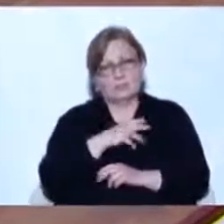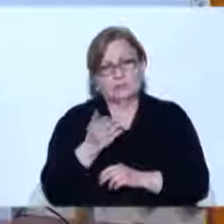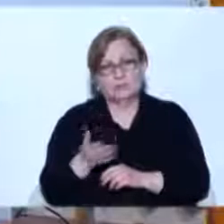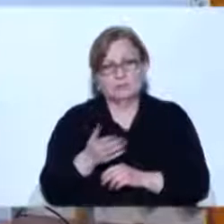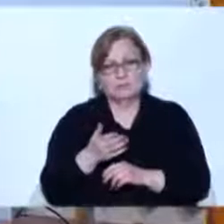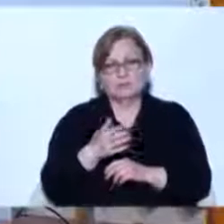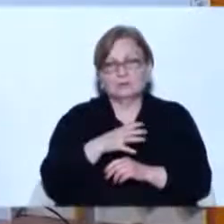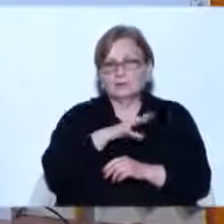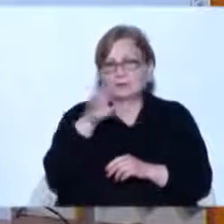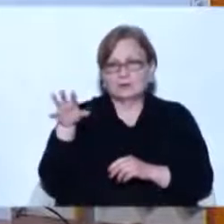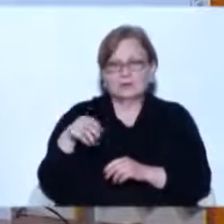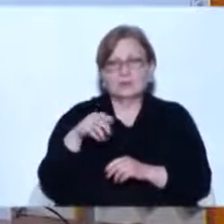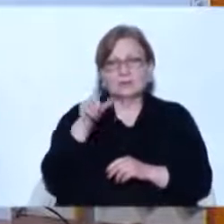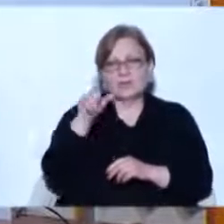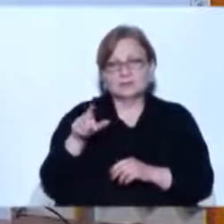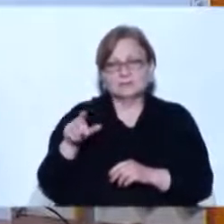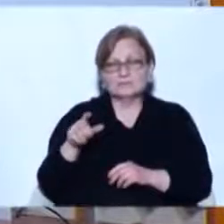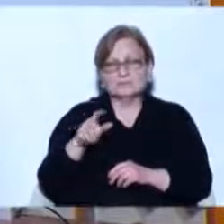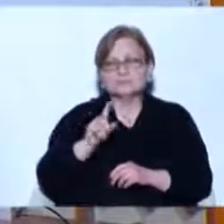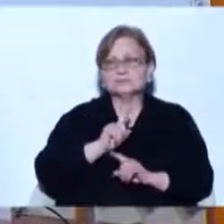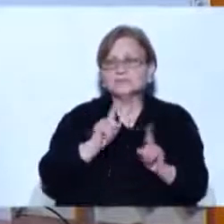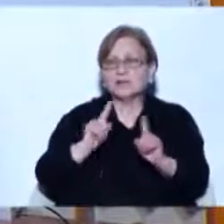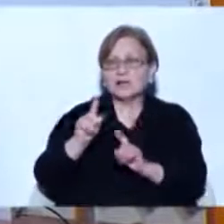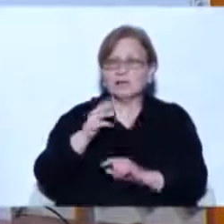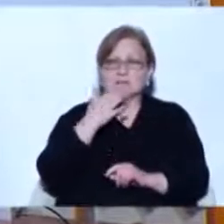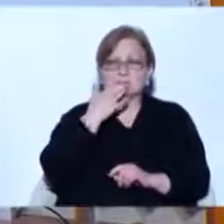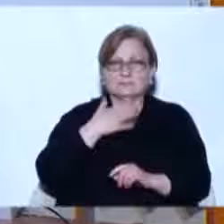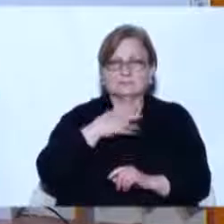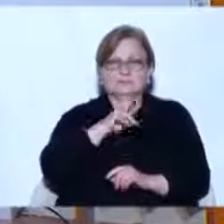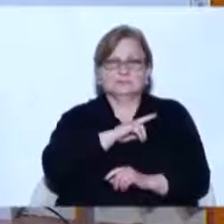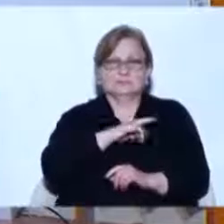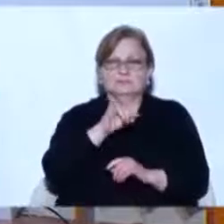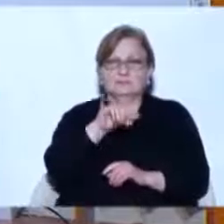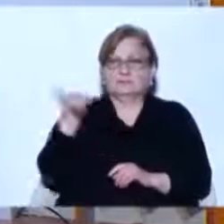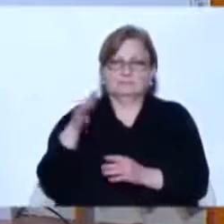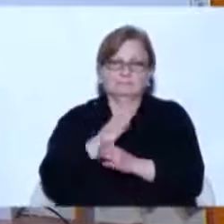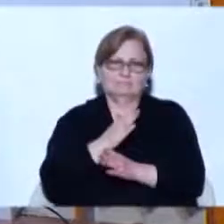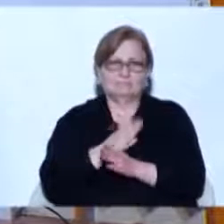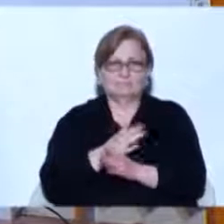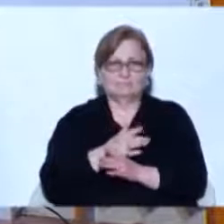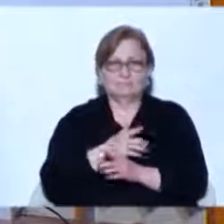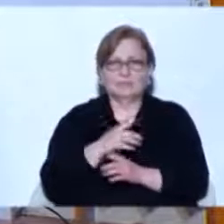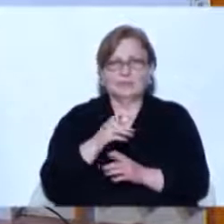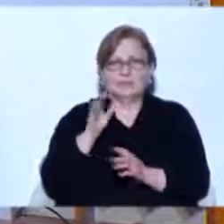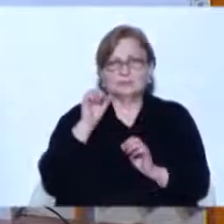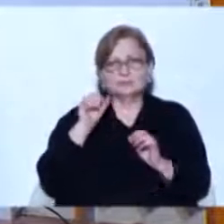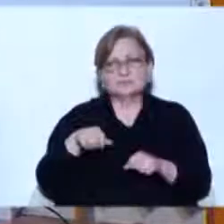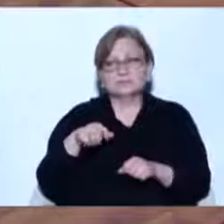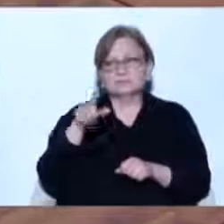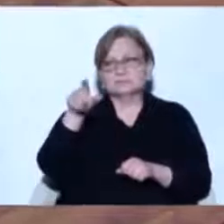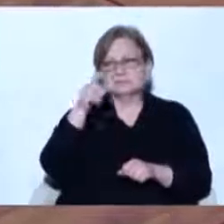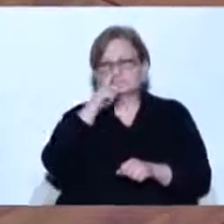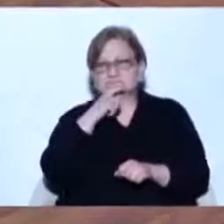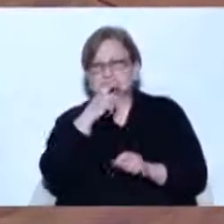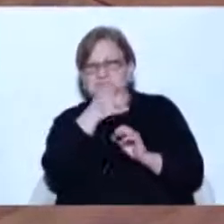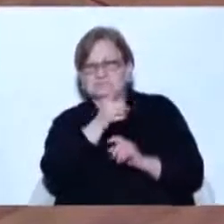იცი, ყველა ადამიანს აქვს რაღაც საყვარელი საქმიანობა, გატაცება და ზოგჯერ ერთმანეთის არესმით ხოლმე